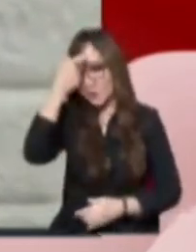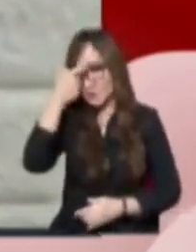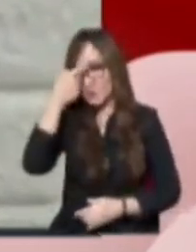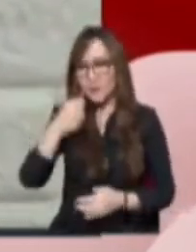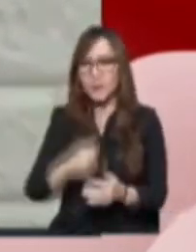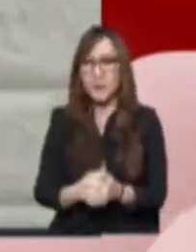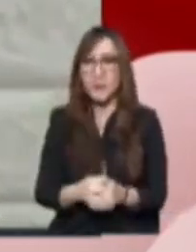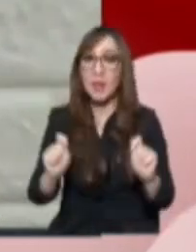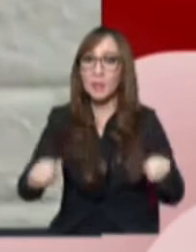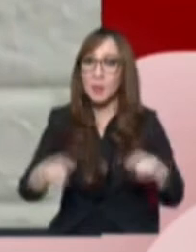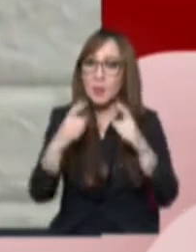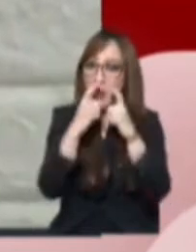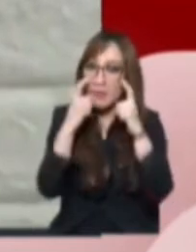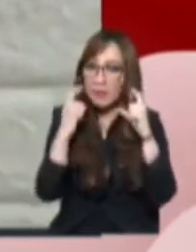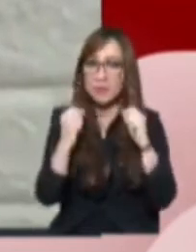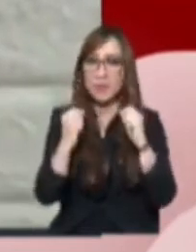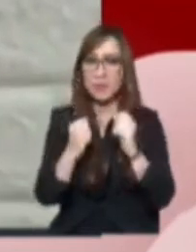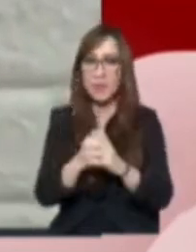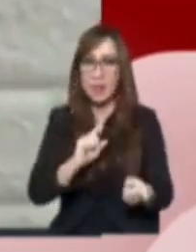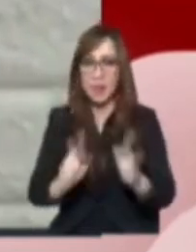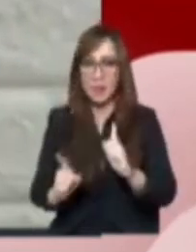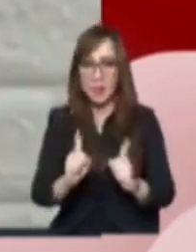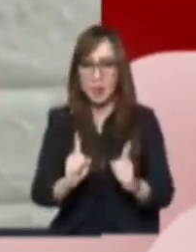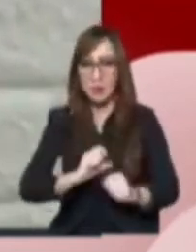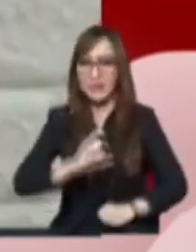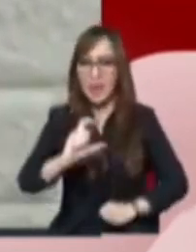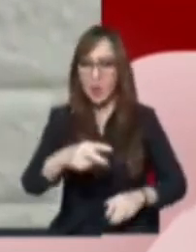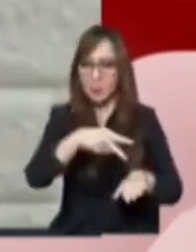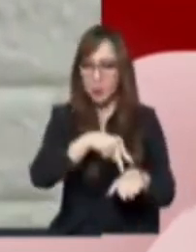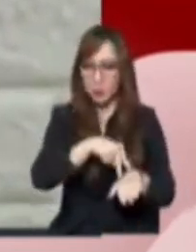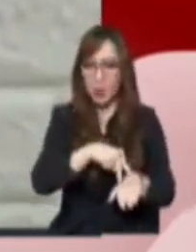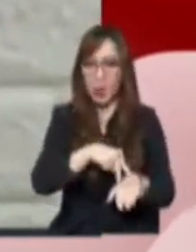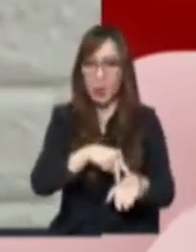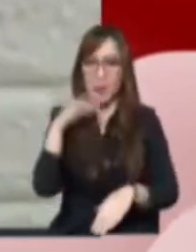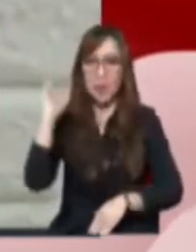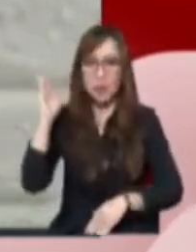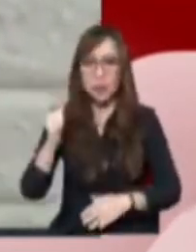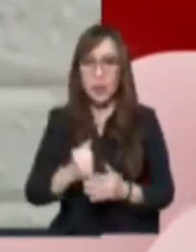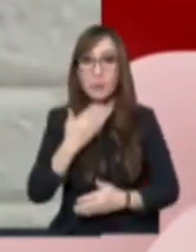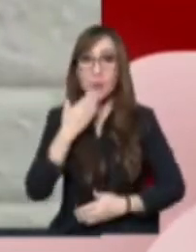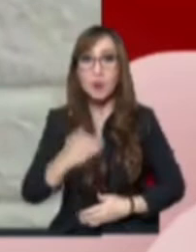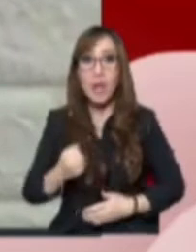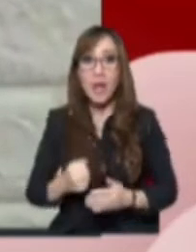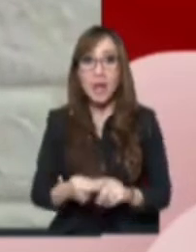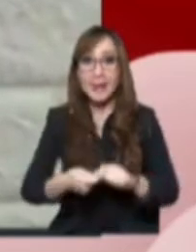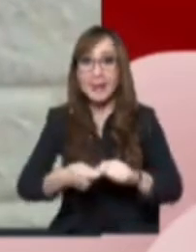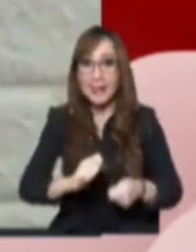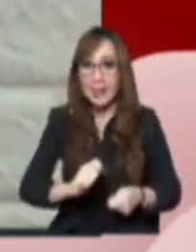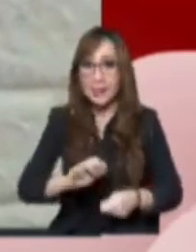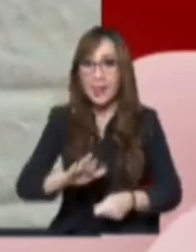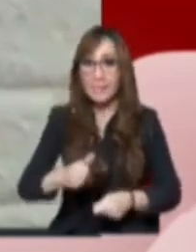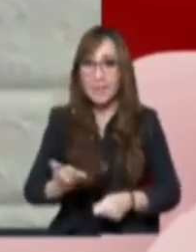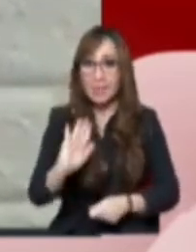penggunaan masker apabila calon penumpang yang telah memiliki tiket kemudian mereka tidak